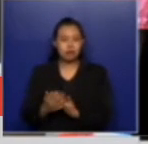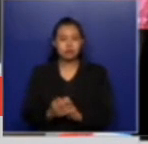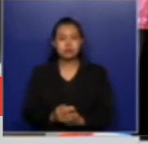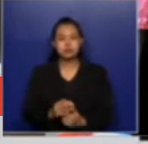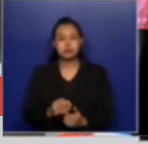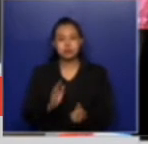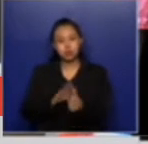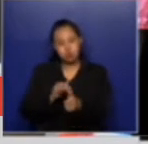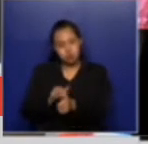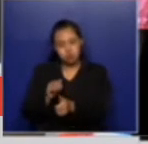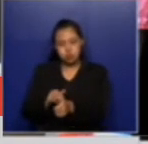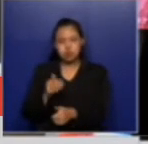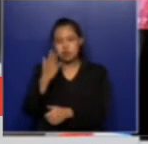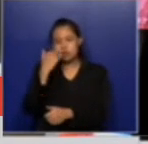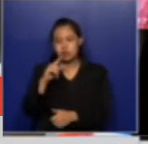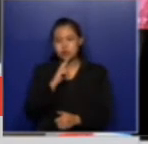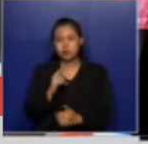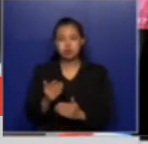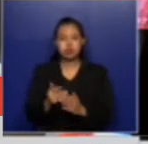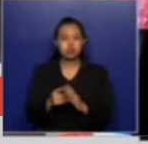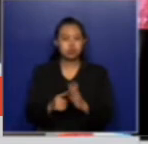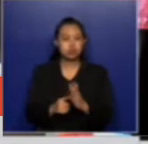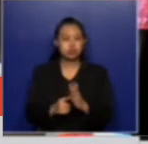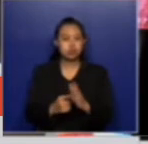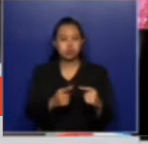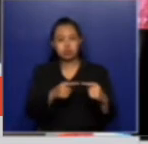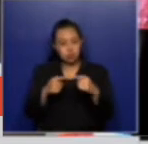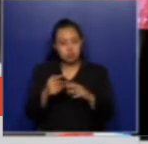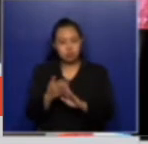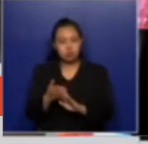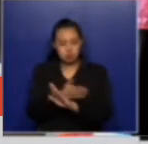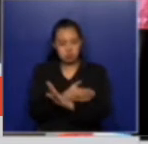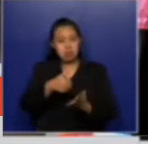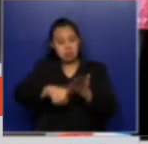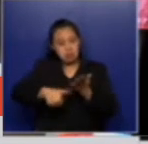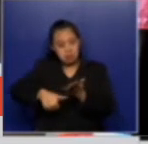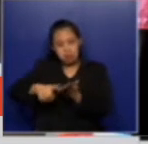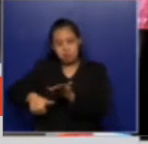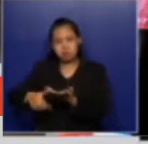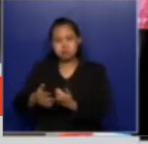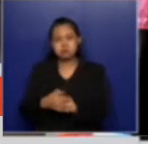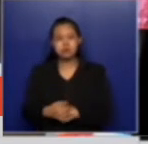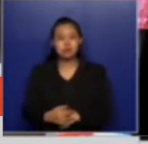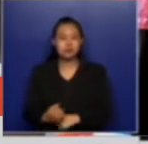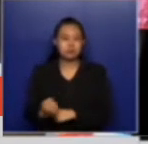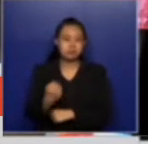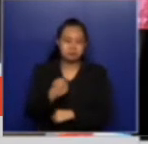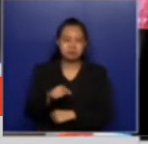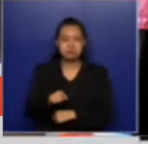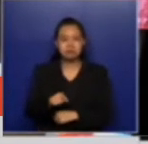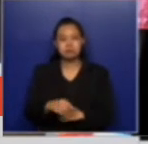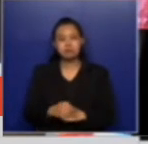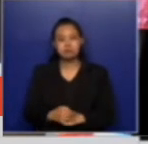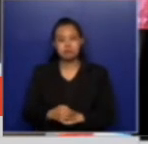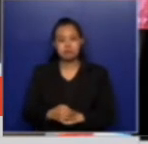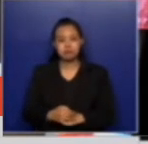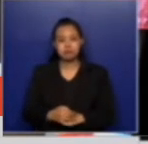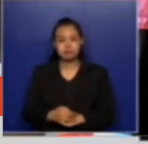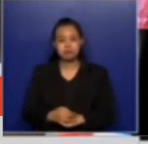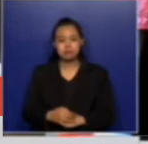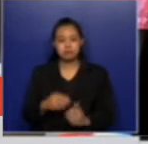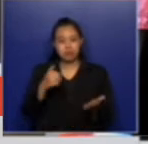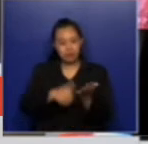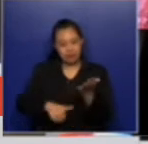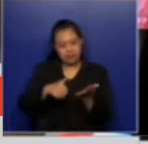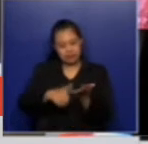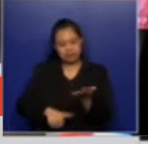นี้ต่อไปท่านเตรียมการเลยครับกับเรื่องภาษีแน่นอนที่สุดภาษีจะ